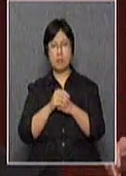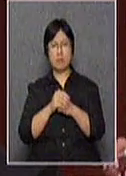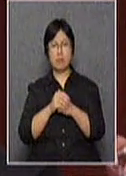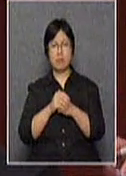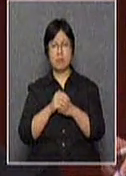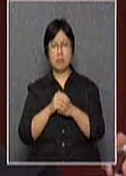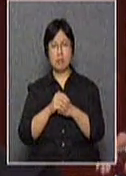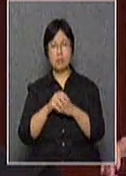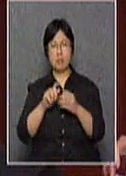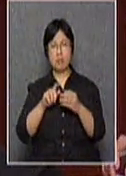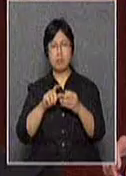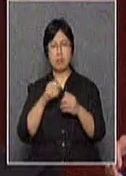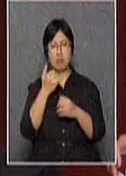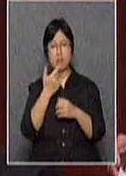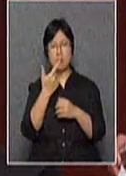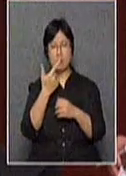由於